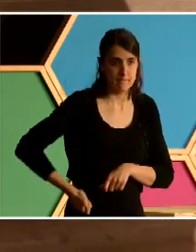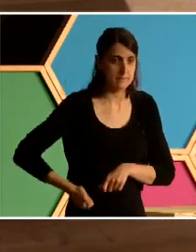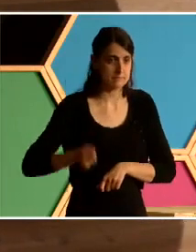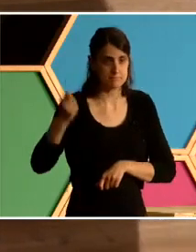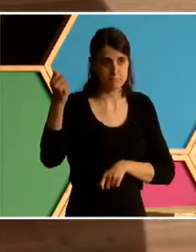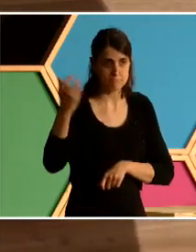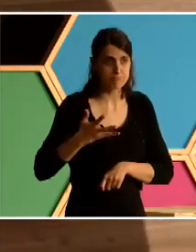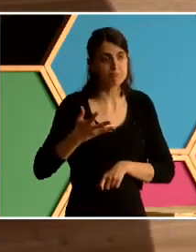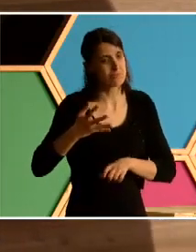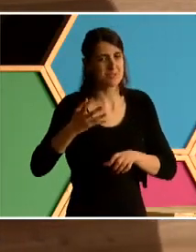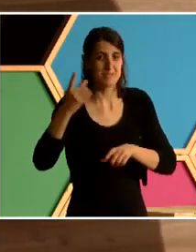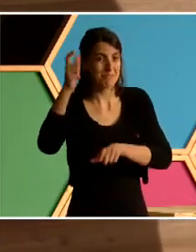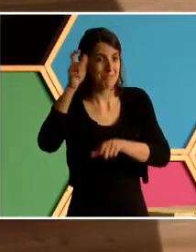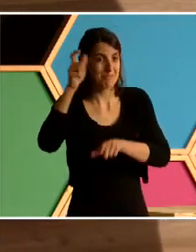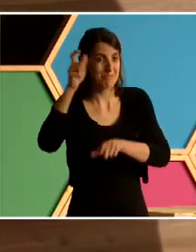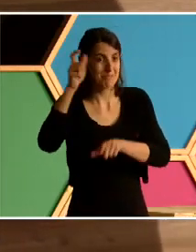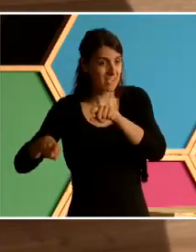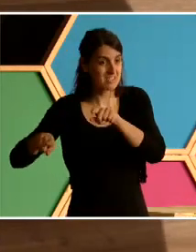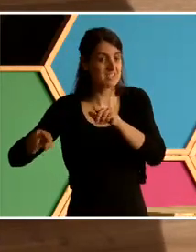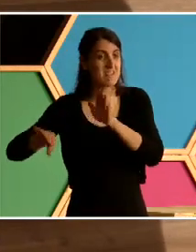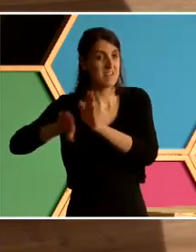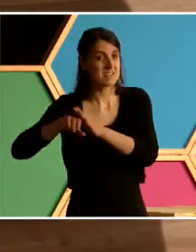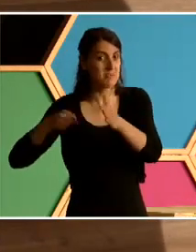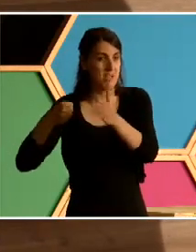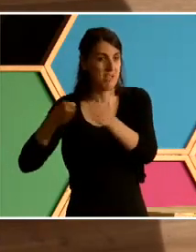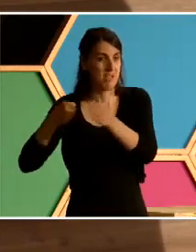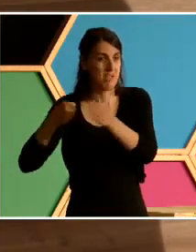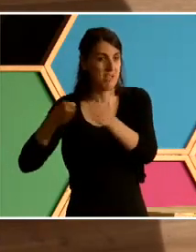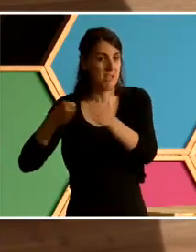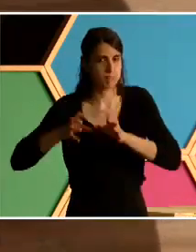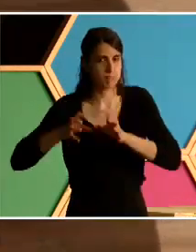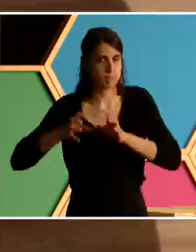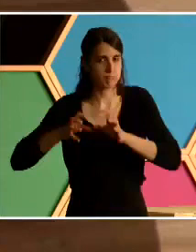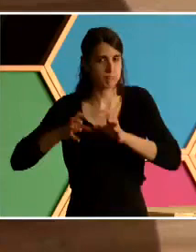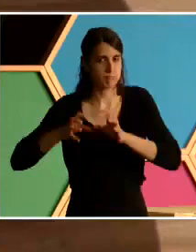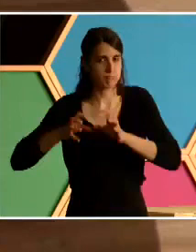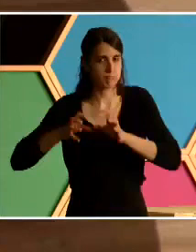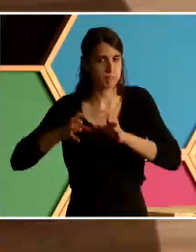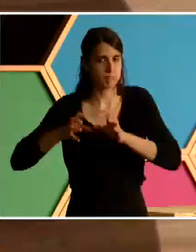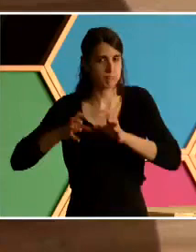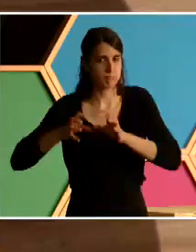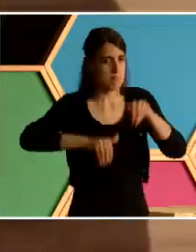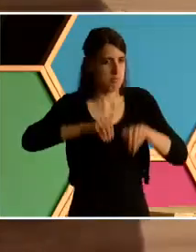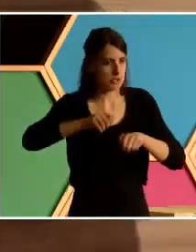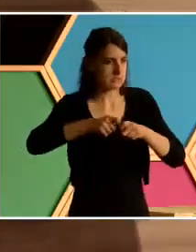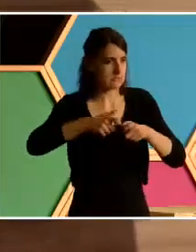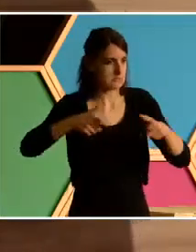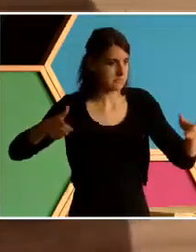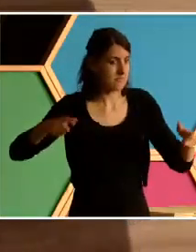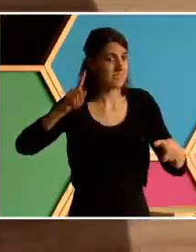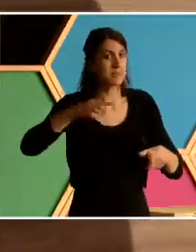que això ho estan fent, ho estan utilitzant per aconseguir vots. Després de la crisi que vam passar s'han cronificat